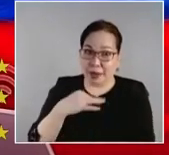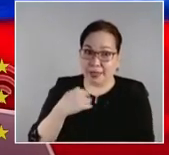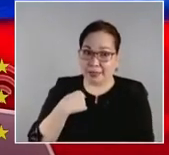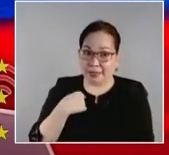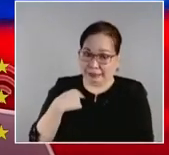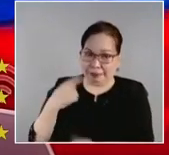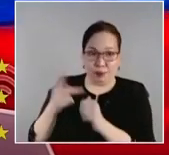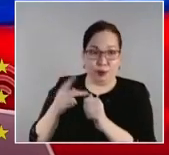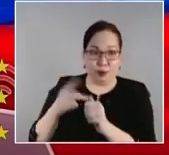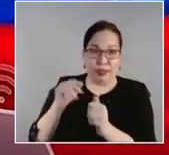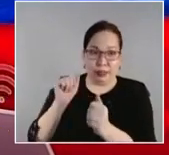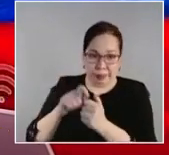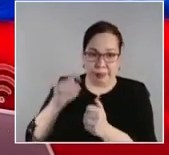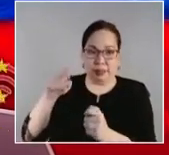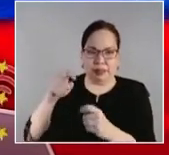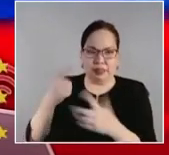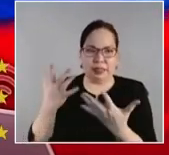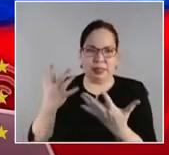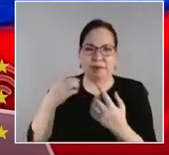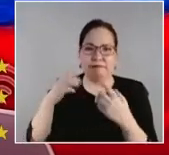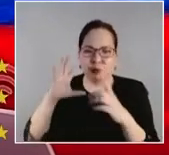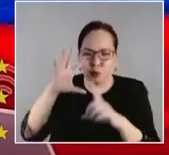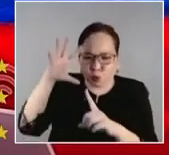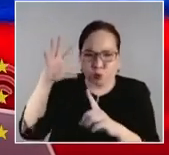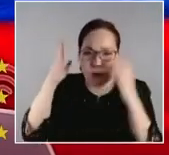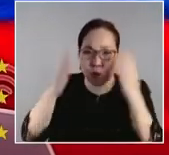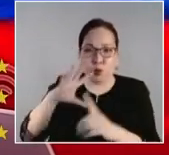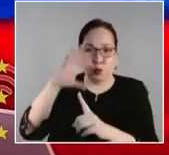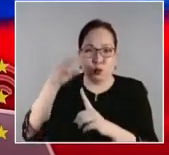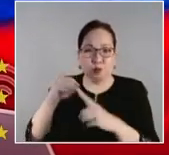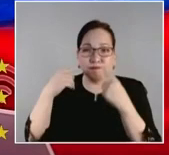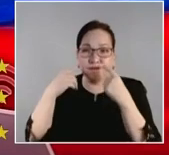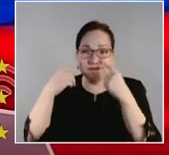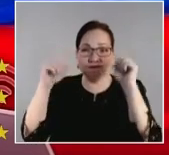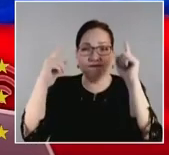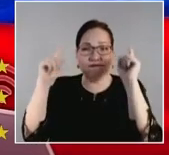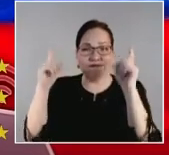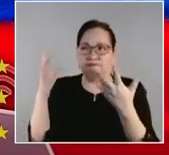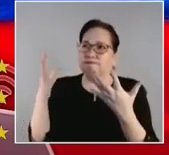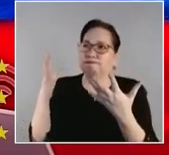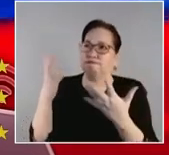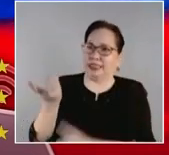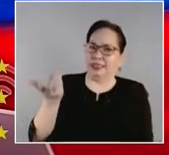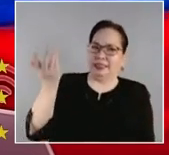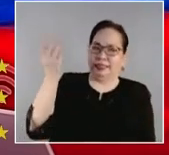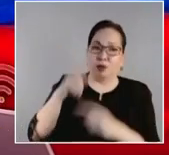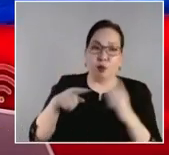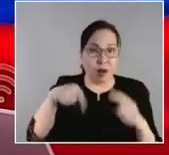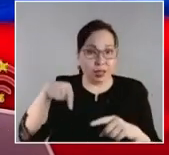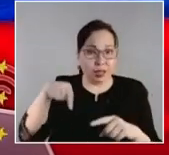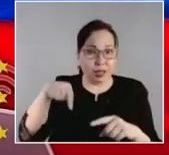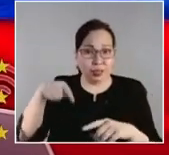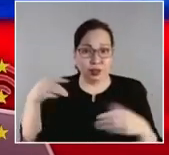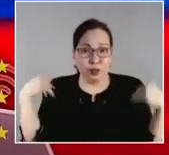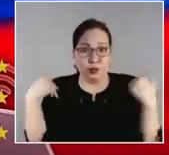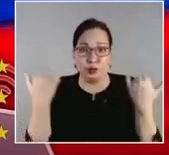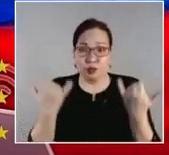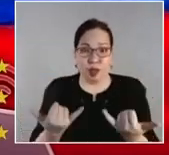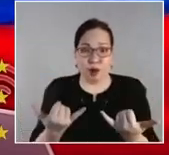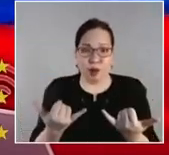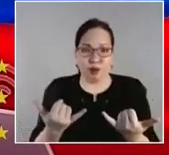nasabi na kailangan natin ng cultural excellence? Yung pong mga bata rito, parang hindi na sila nananaginip